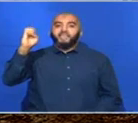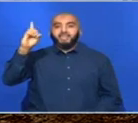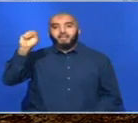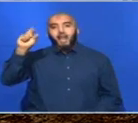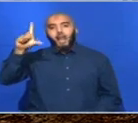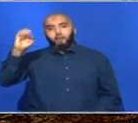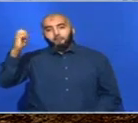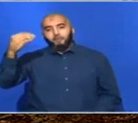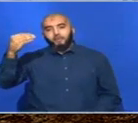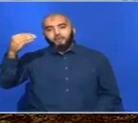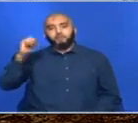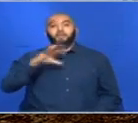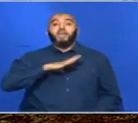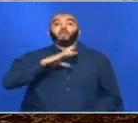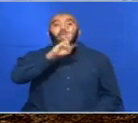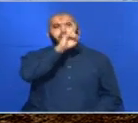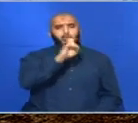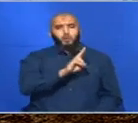لدي سؤال اخي